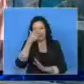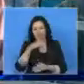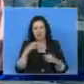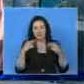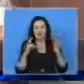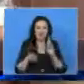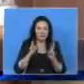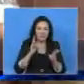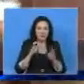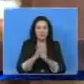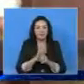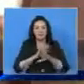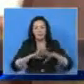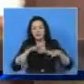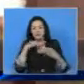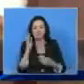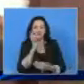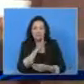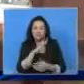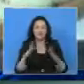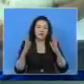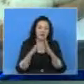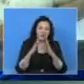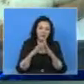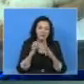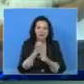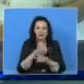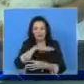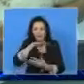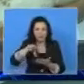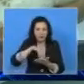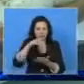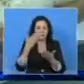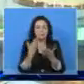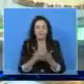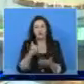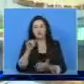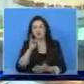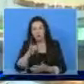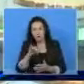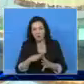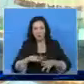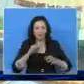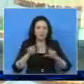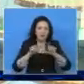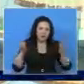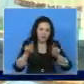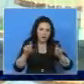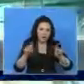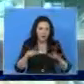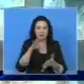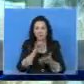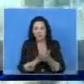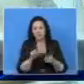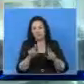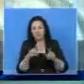кондитерское дело многодетная мать ночного работать на дому пекла торт и другую выпечку А сейчас у нее собственный цех и магазин Пусть пока и в